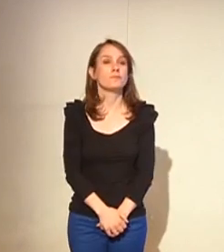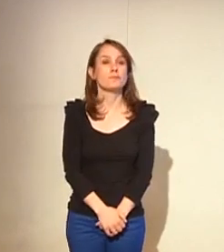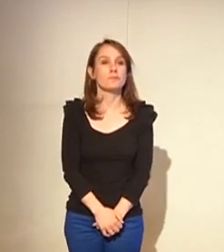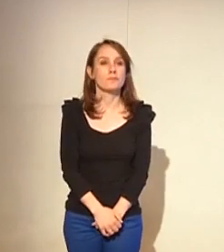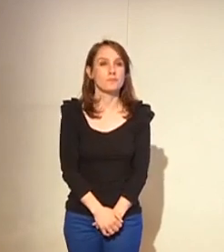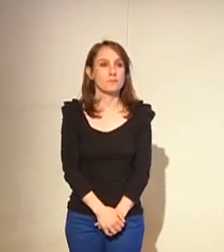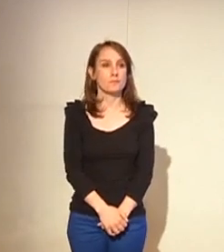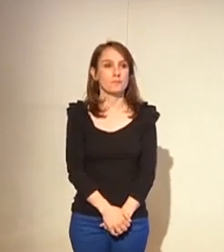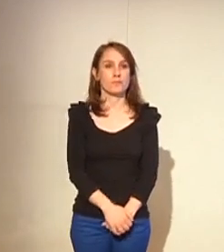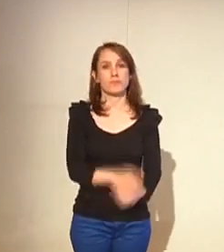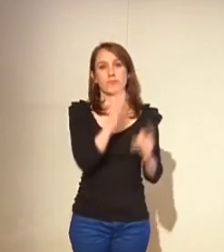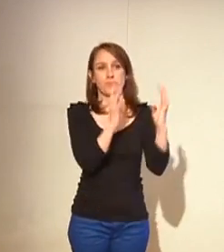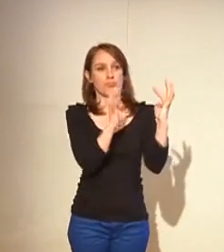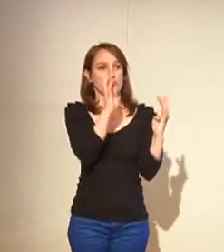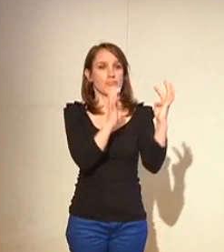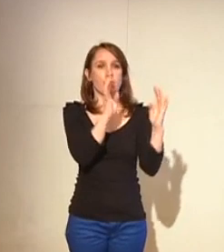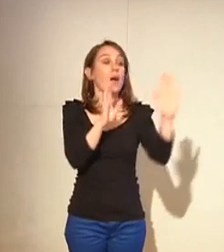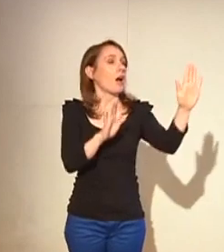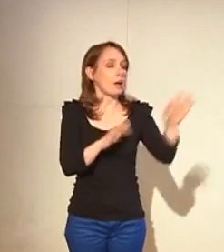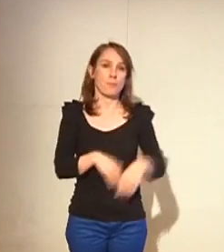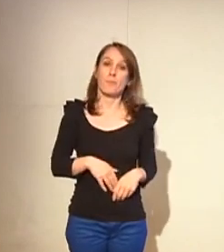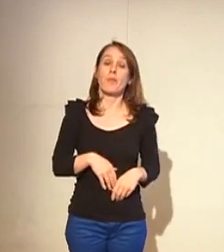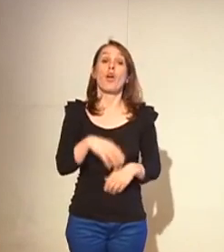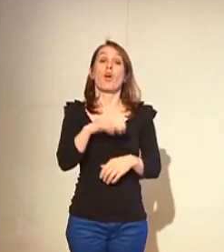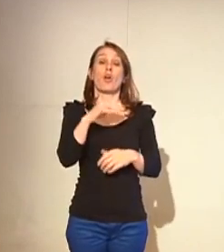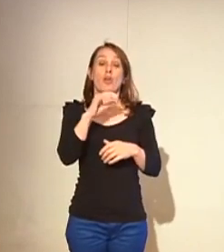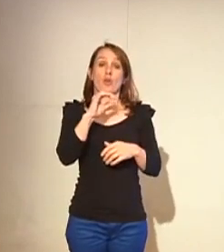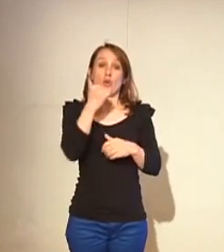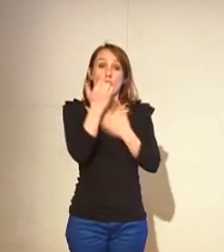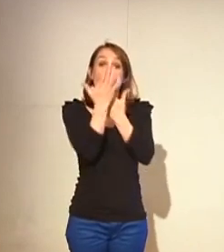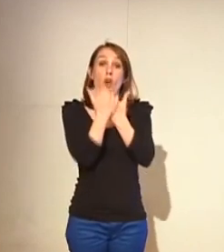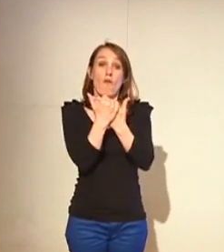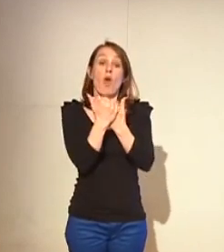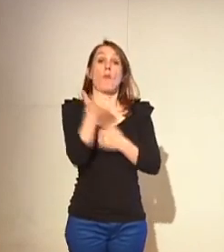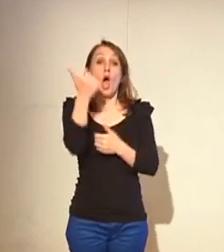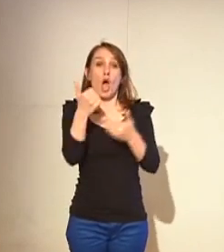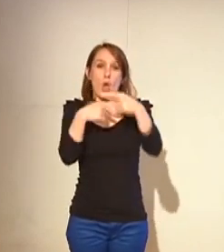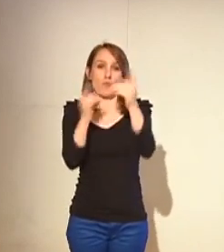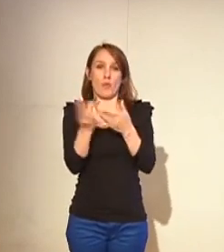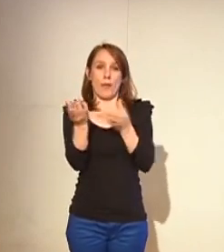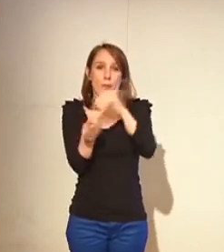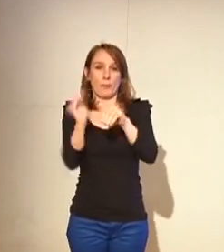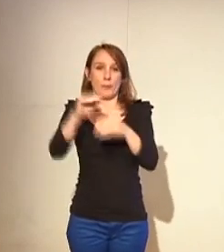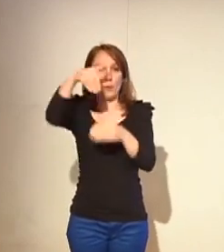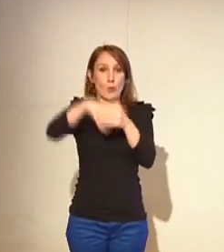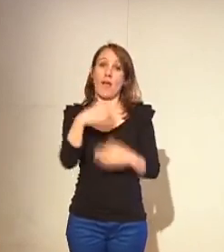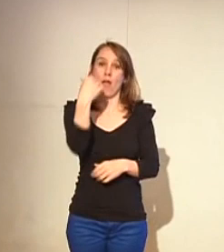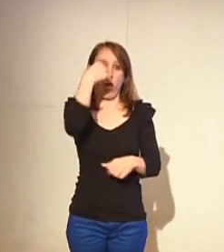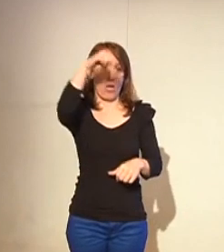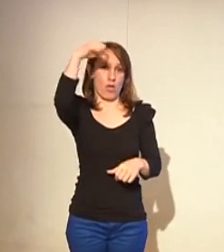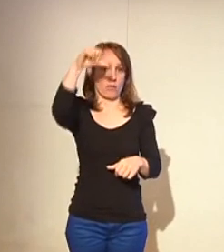comment oui un seul bulletin dans chaque enveloppe he sinon c'est c'est nul faut pas que je